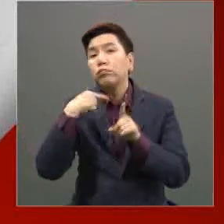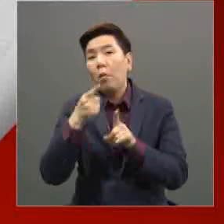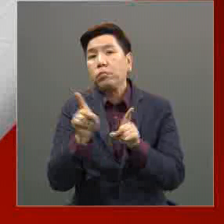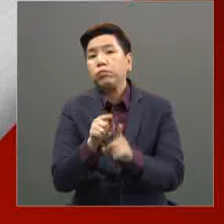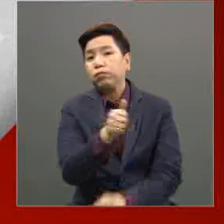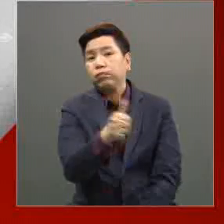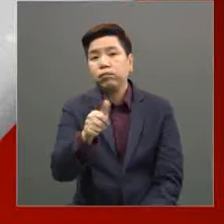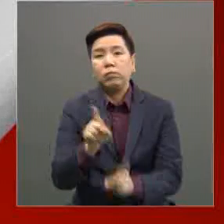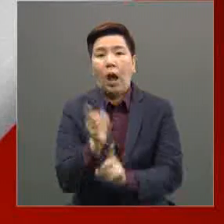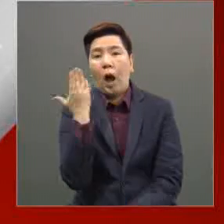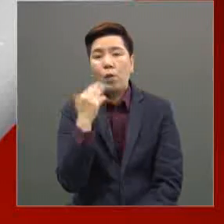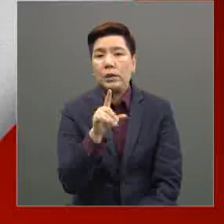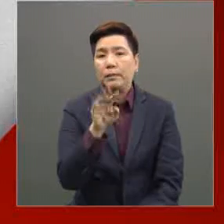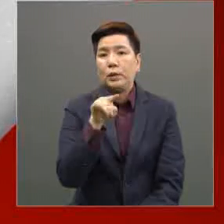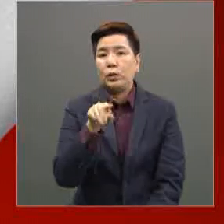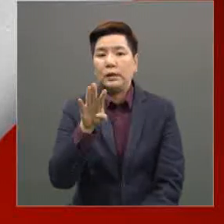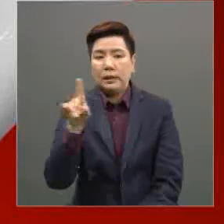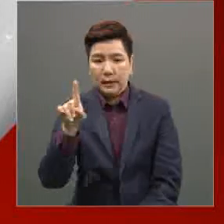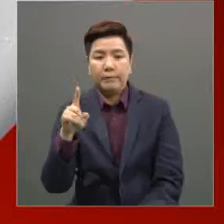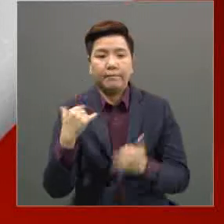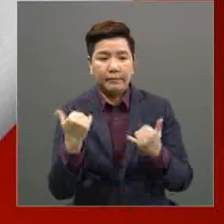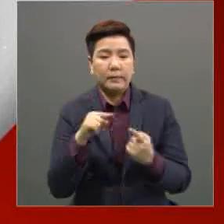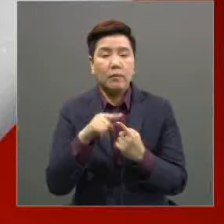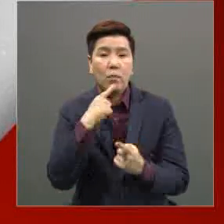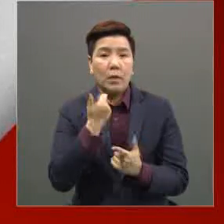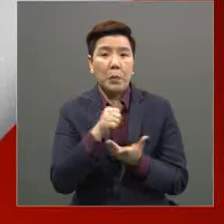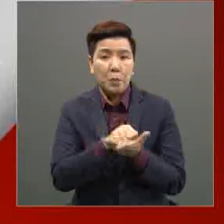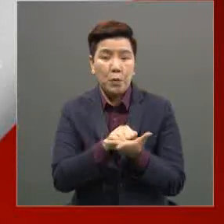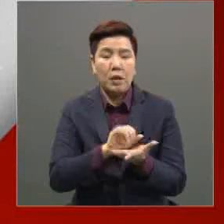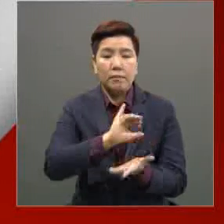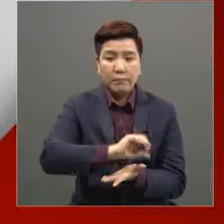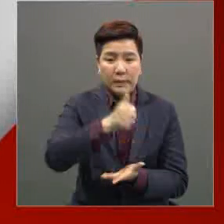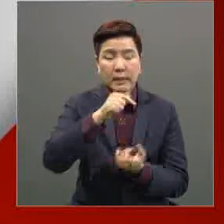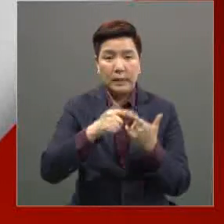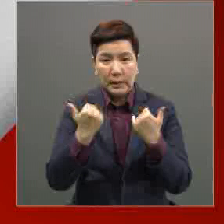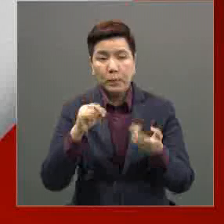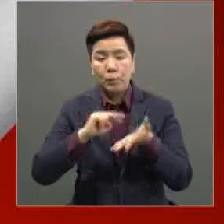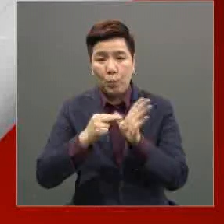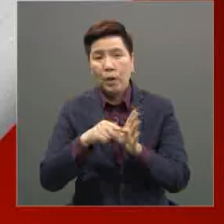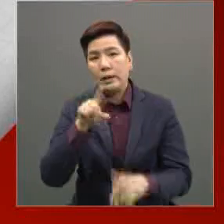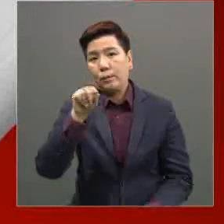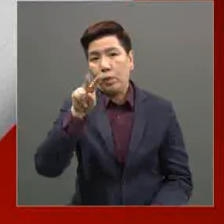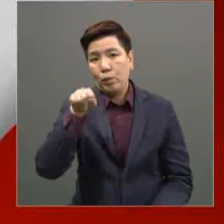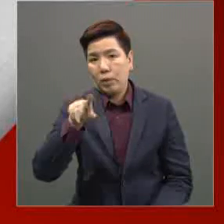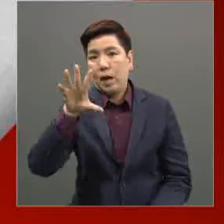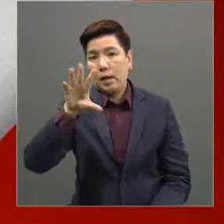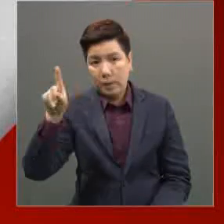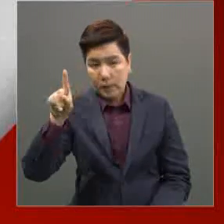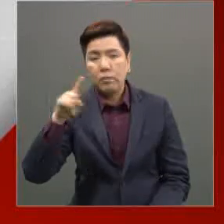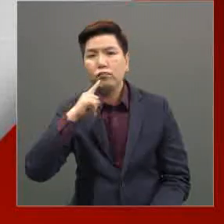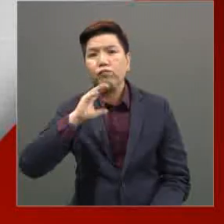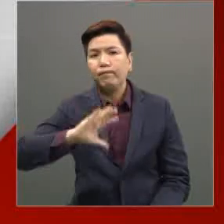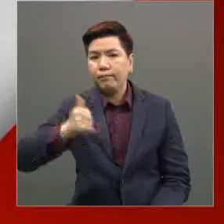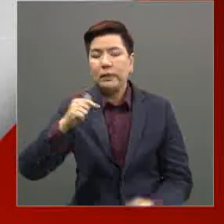นะครับ 24.41% เมื่อสักครู่นี้นะครับถัดมานะครับ 22.51% บอกว่าการให้บริการดีขึ้นนะครับ